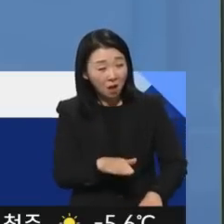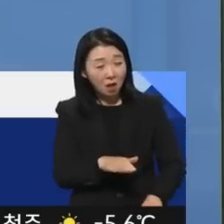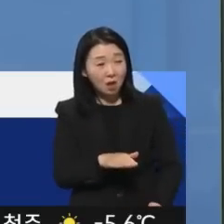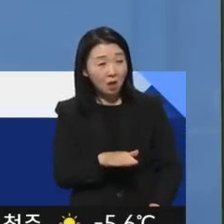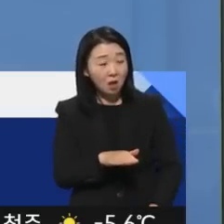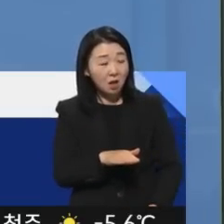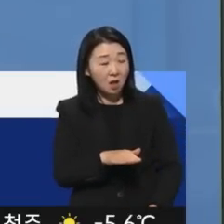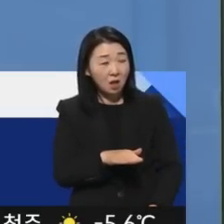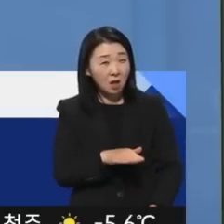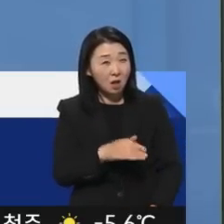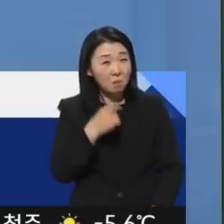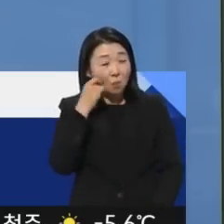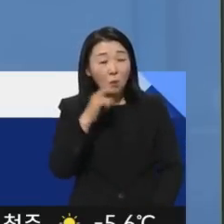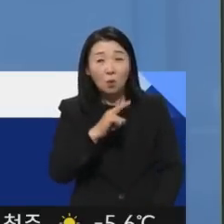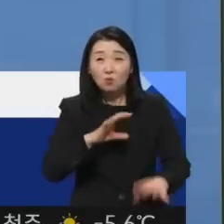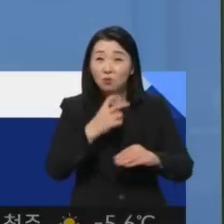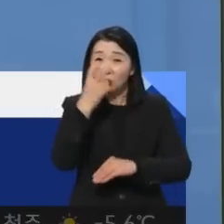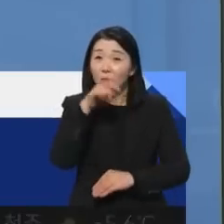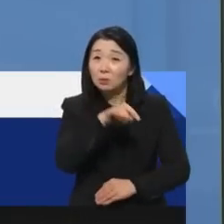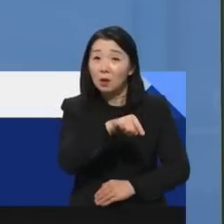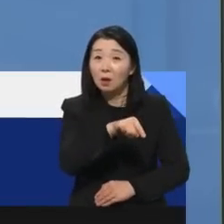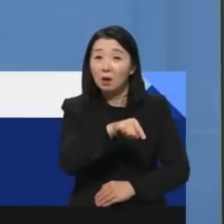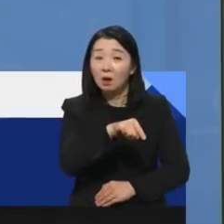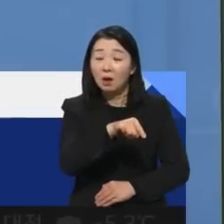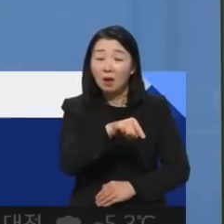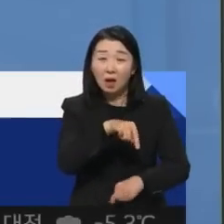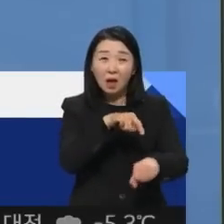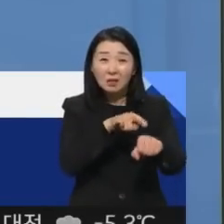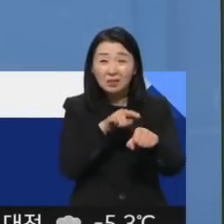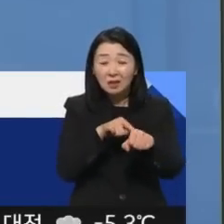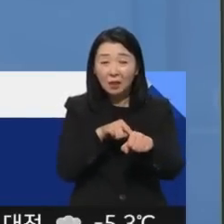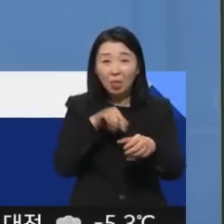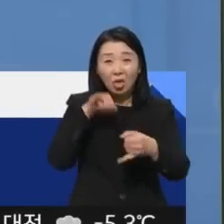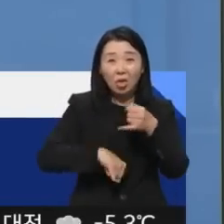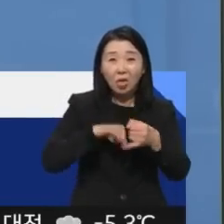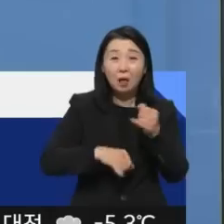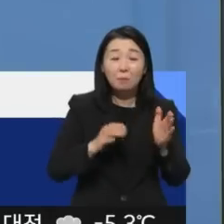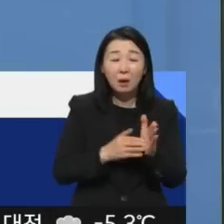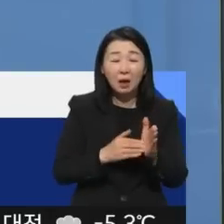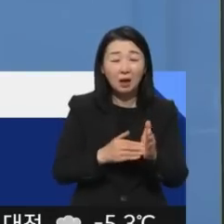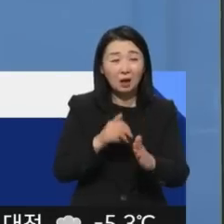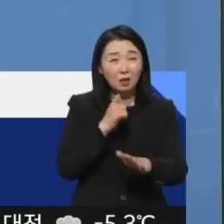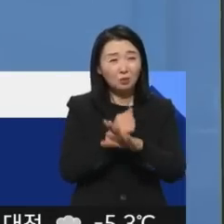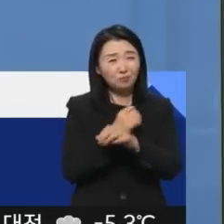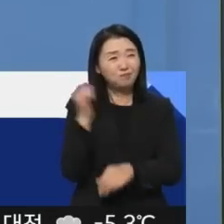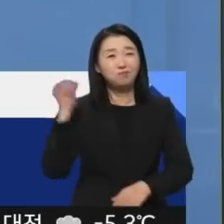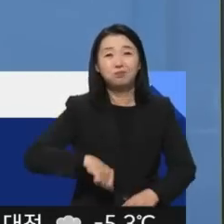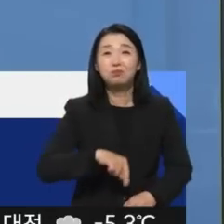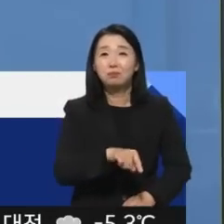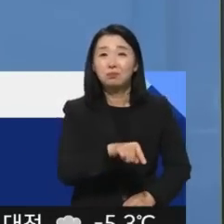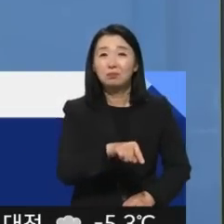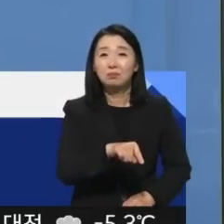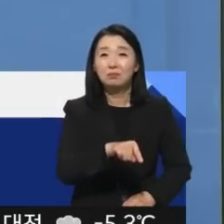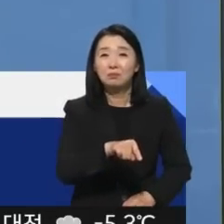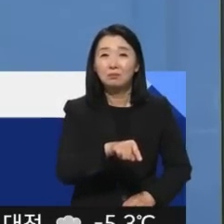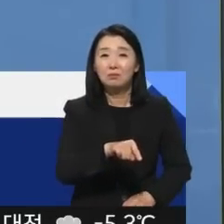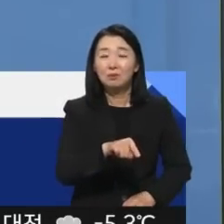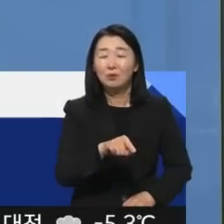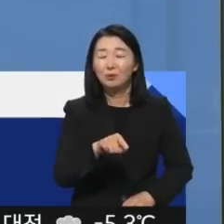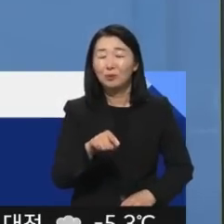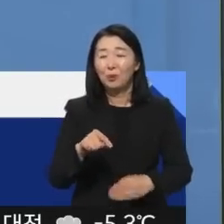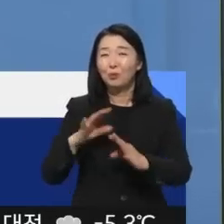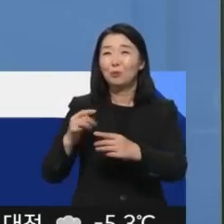버티면서 국정조사만큼은 정해진 시간을 어기고 신호 위반을 해가며 개문 발차를